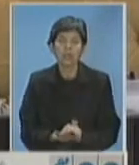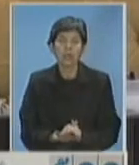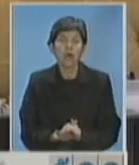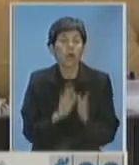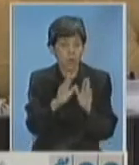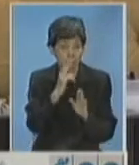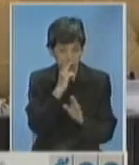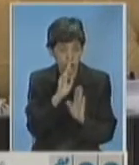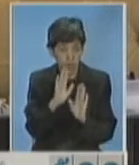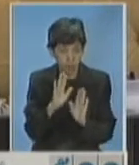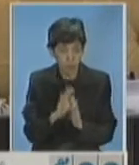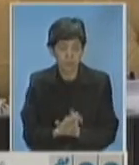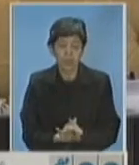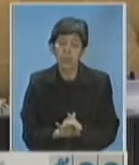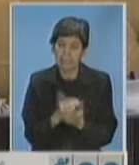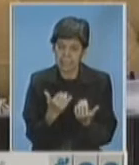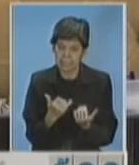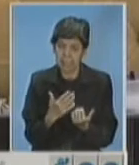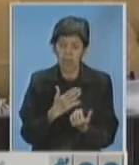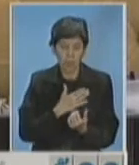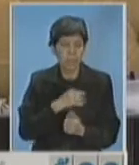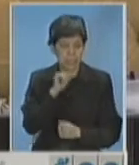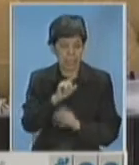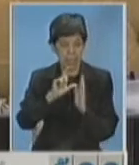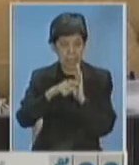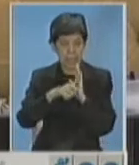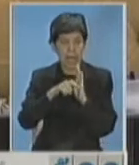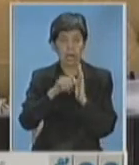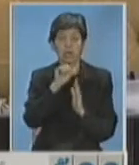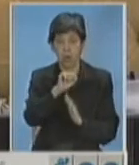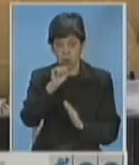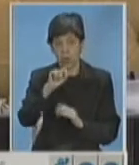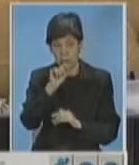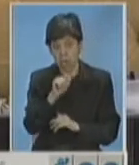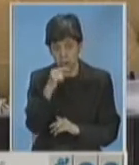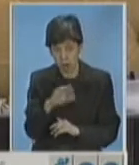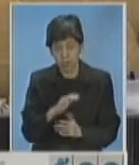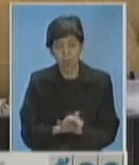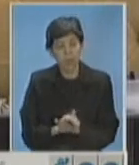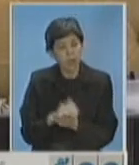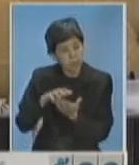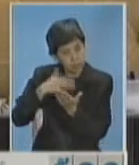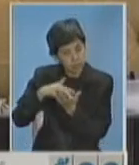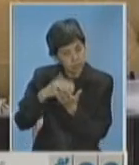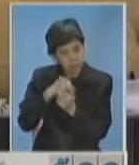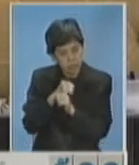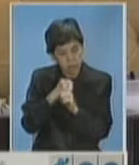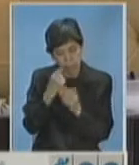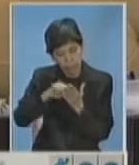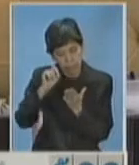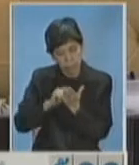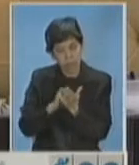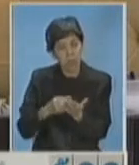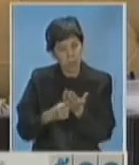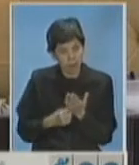ป็นหูเป็นตาให้ด้วยนะครับเรื่องนี้ผมก็ได้สั่งท่านเลขาธิการสภาผู้แทนราษฎรรายงานว่าเป็นลายลักษณ์อักษรให้